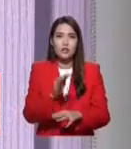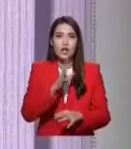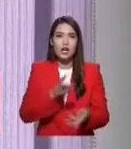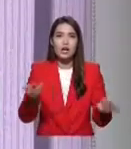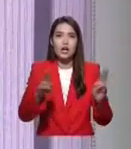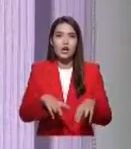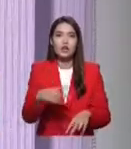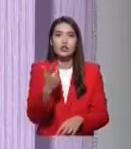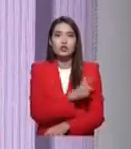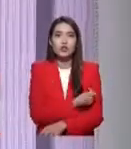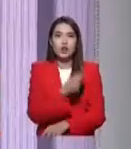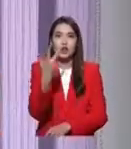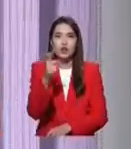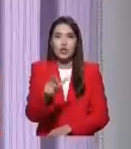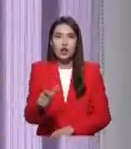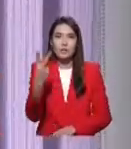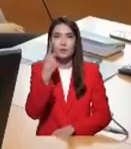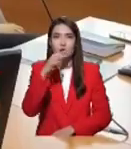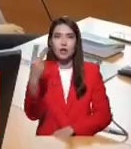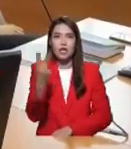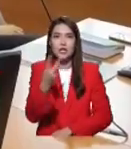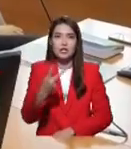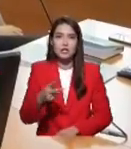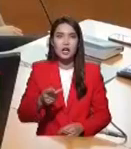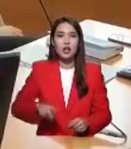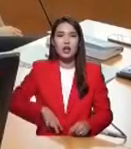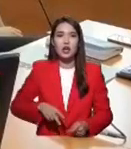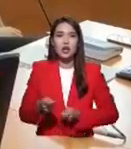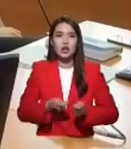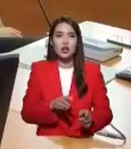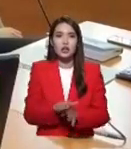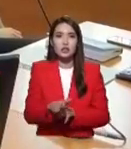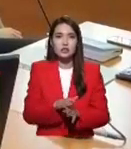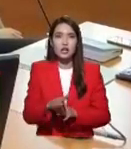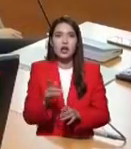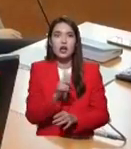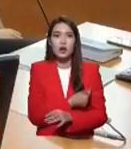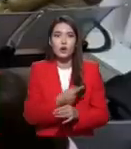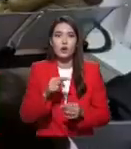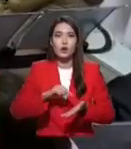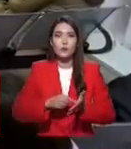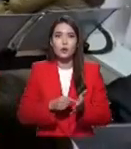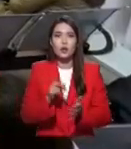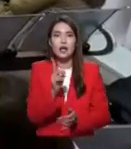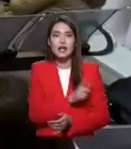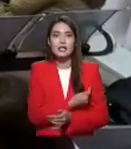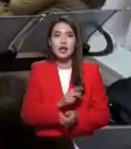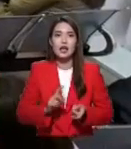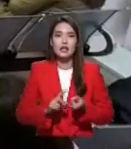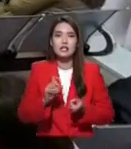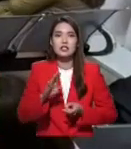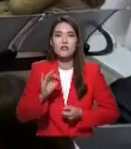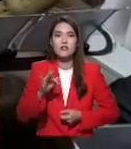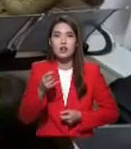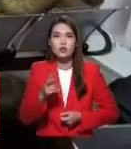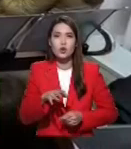ақ қалатты нөмір 2-ші облыстық аурухана бас дәрігері орынбасарының міндетін атқарушы, жансақтау бөлімінің меңгерушісі мен